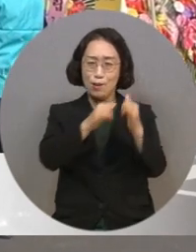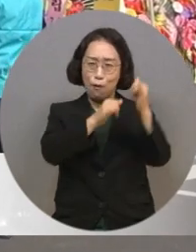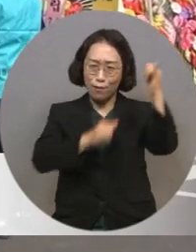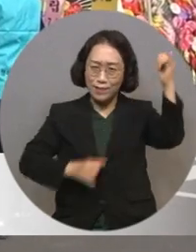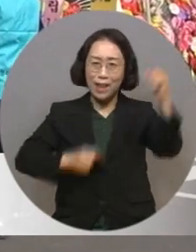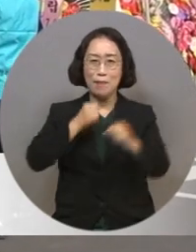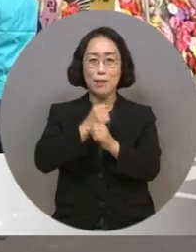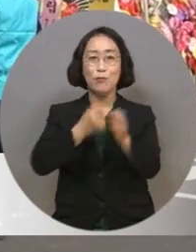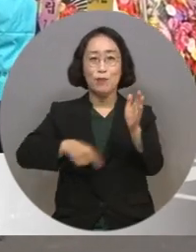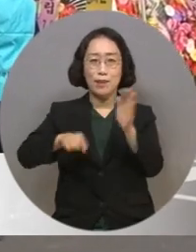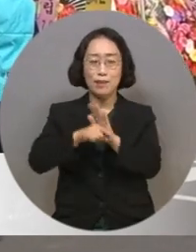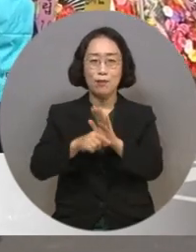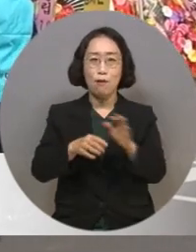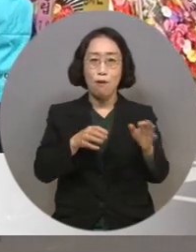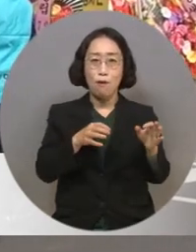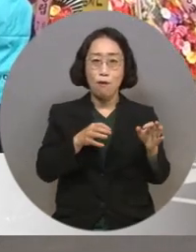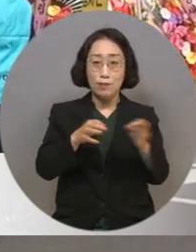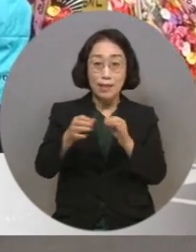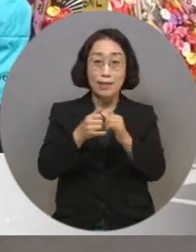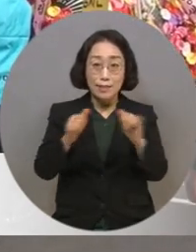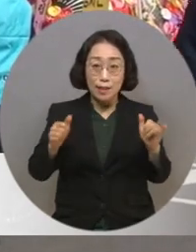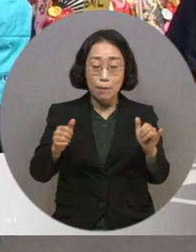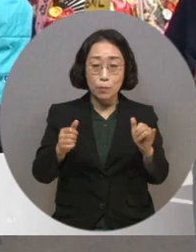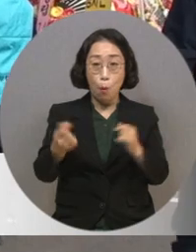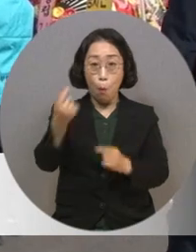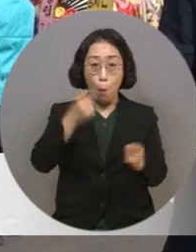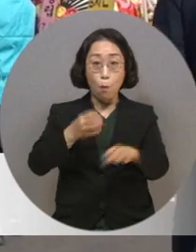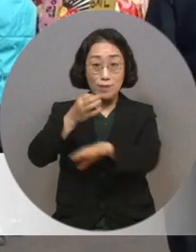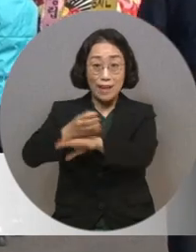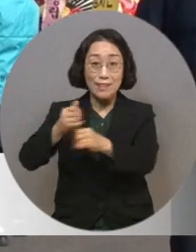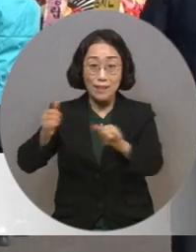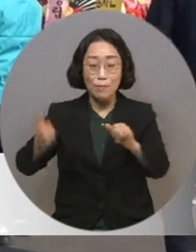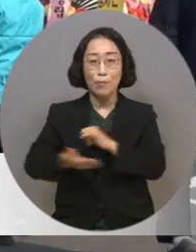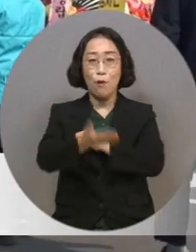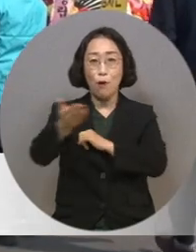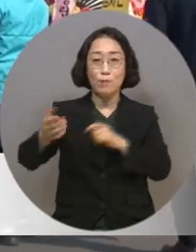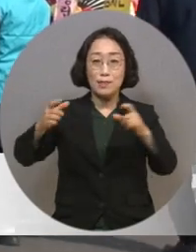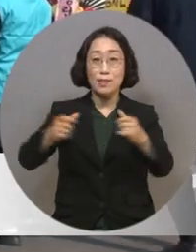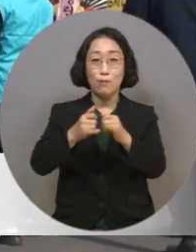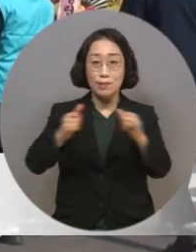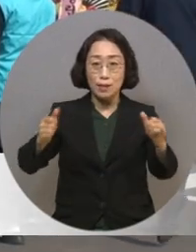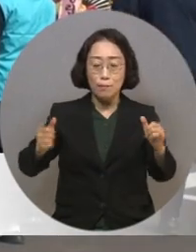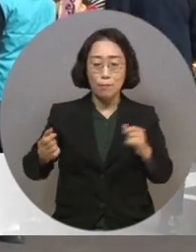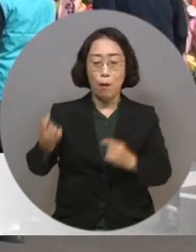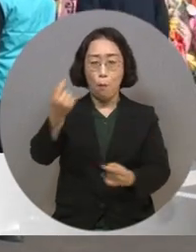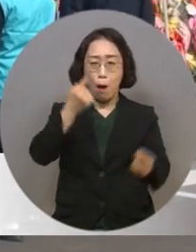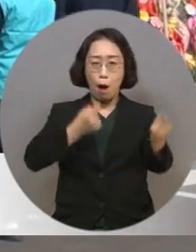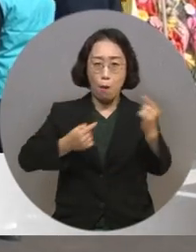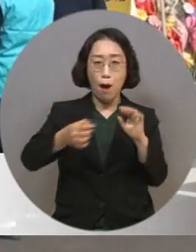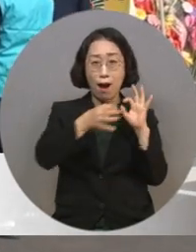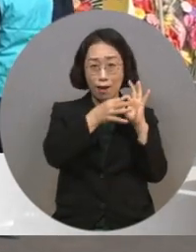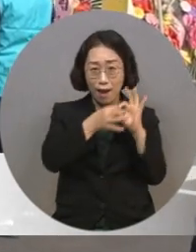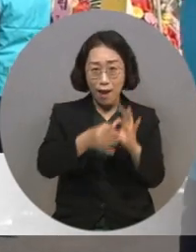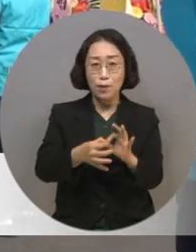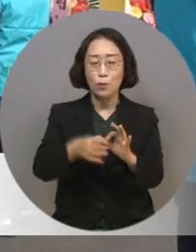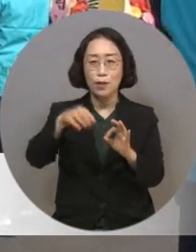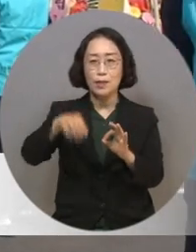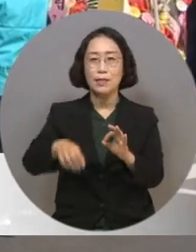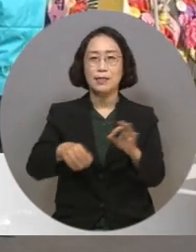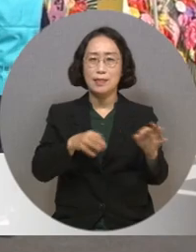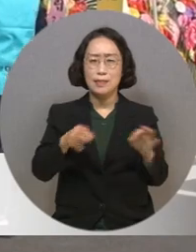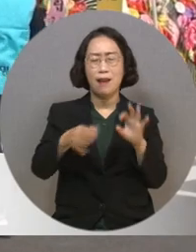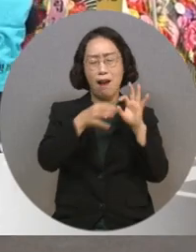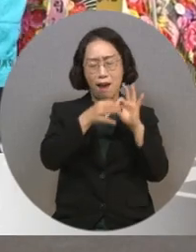위해서 상인과 고객 또 의정부 시민 많은 분들이 찾아주셔가지고 우리의